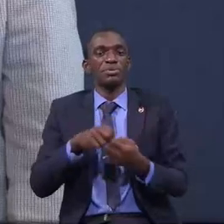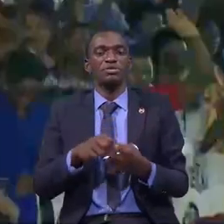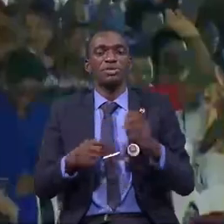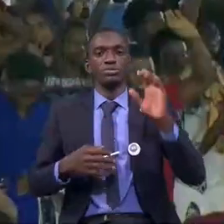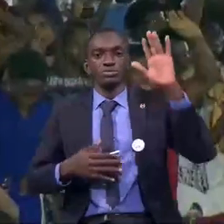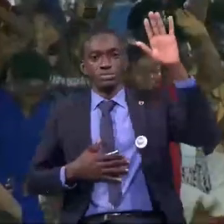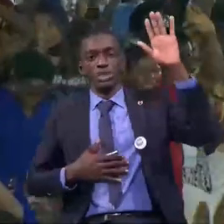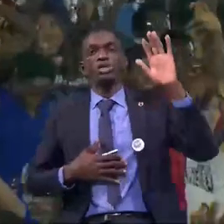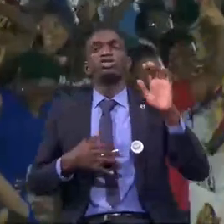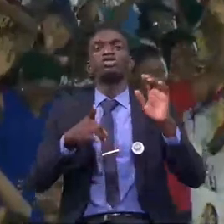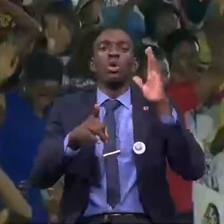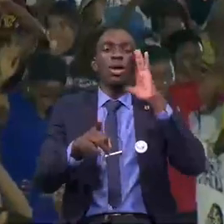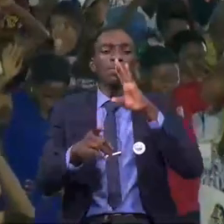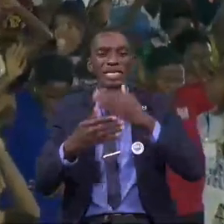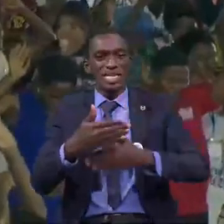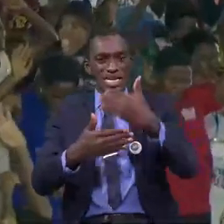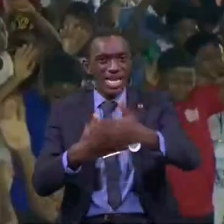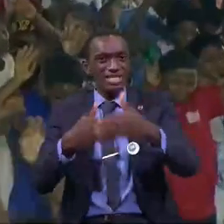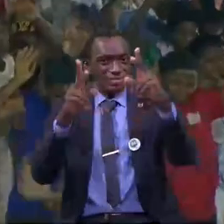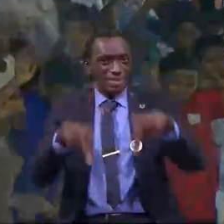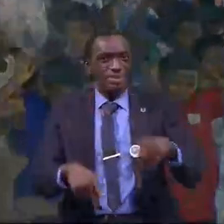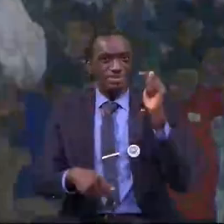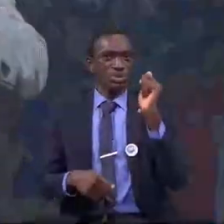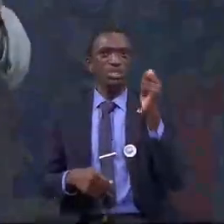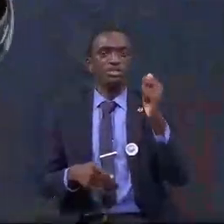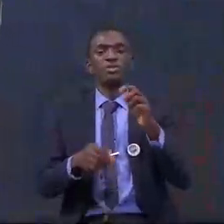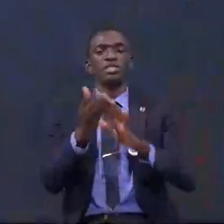Tu seras le témoin suivant.